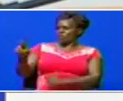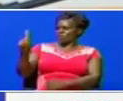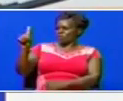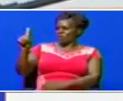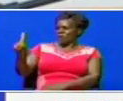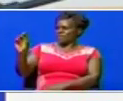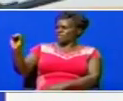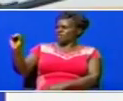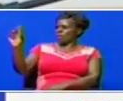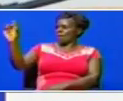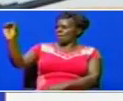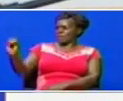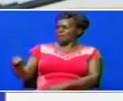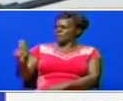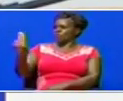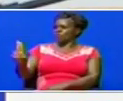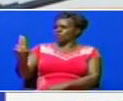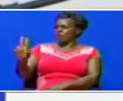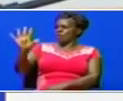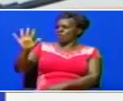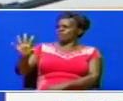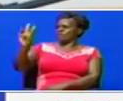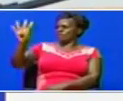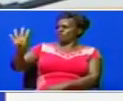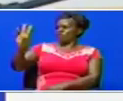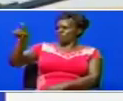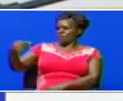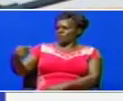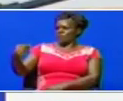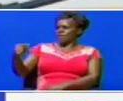0.10%. Uhuru Kenyatta,